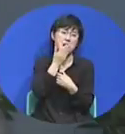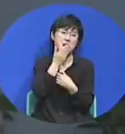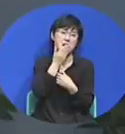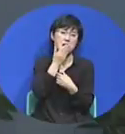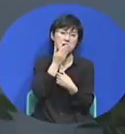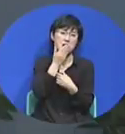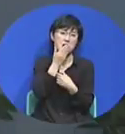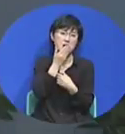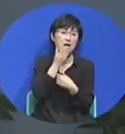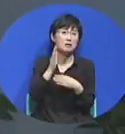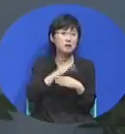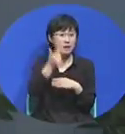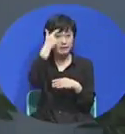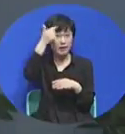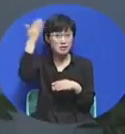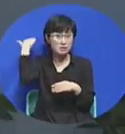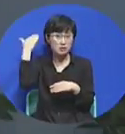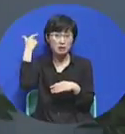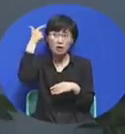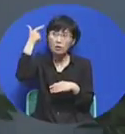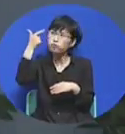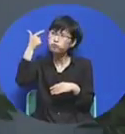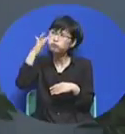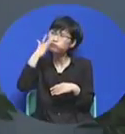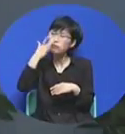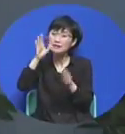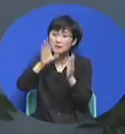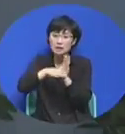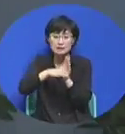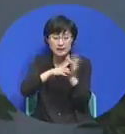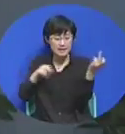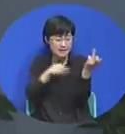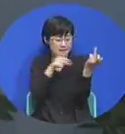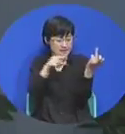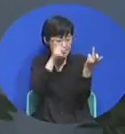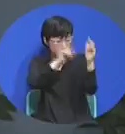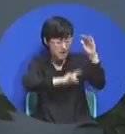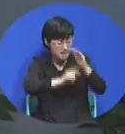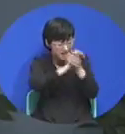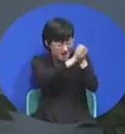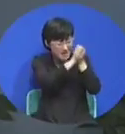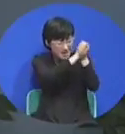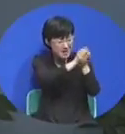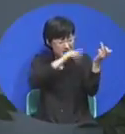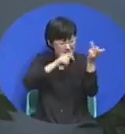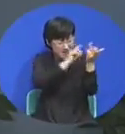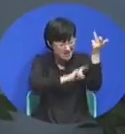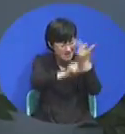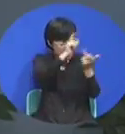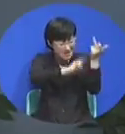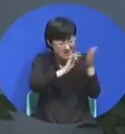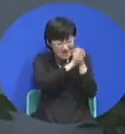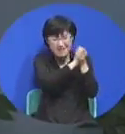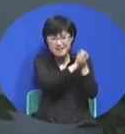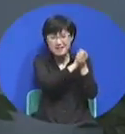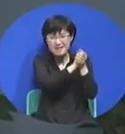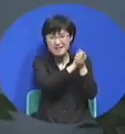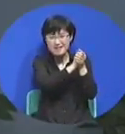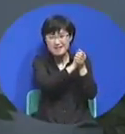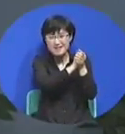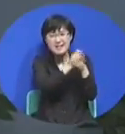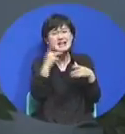pray, and instead I prayed. 산기도가 잘못됐단 말이 아닙니다. Instead, I prayed 24-hour prayer. I'm not looking down on mountains. 제가 영적 배경 알고부터